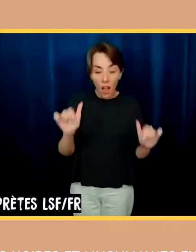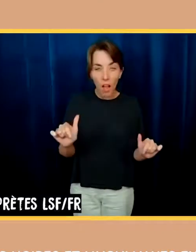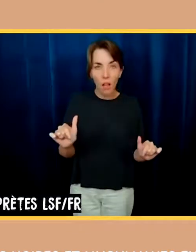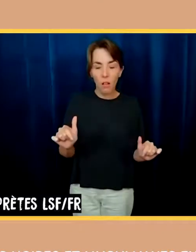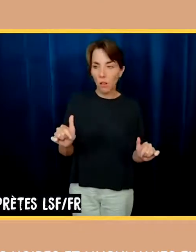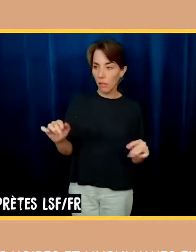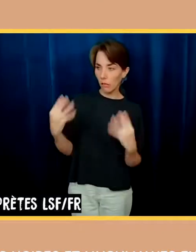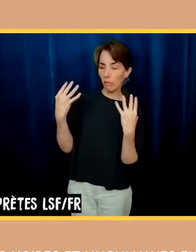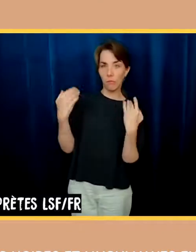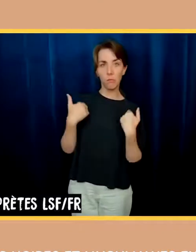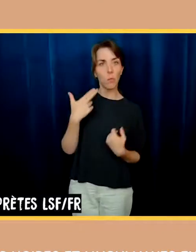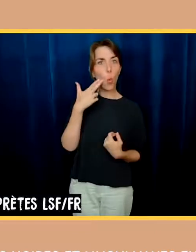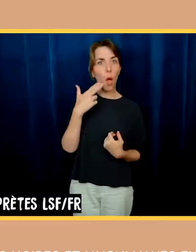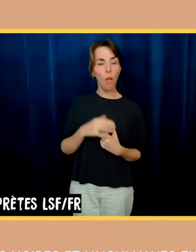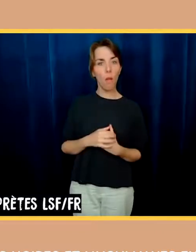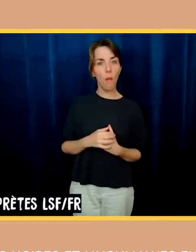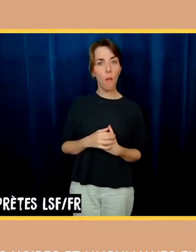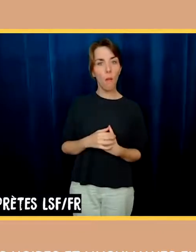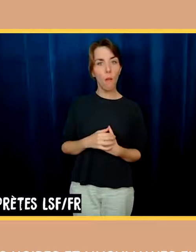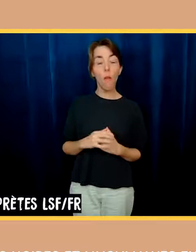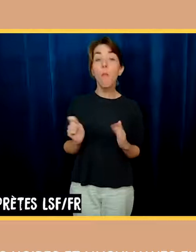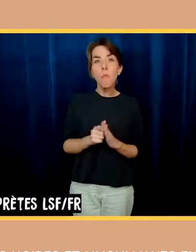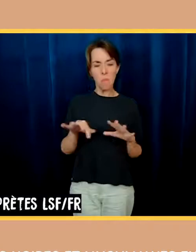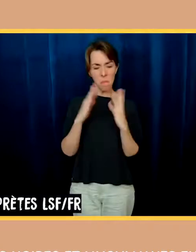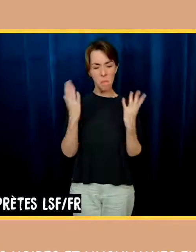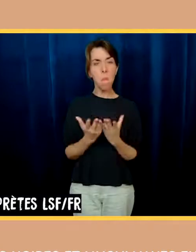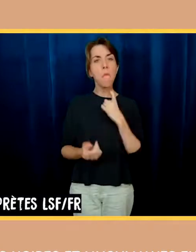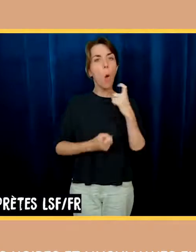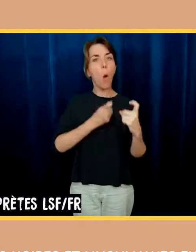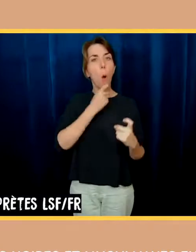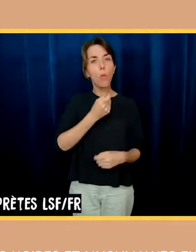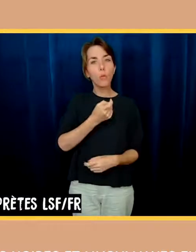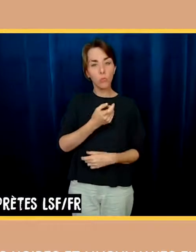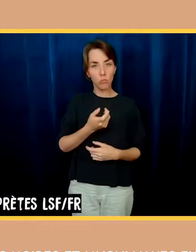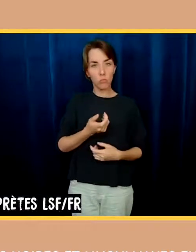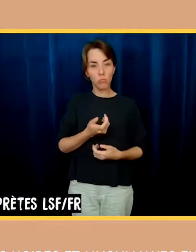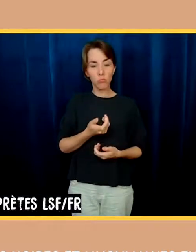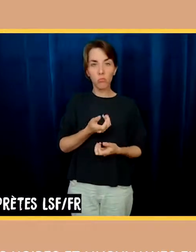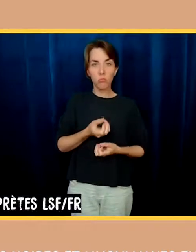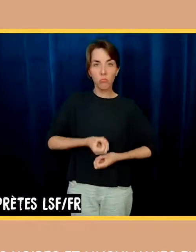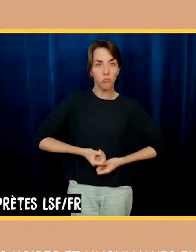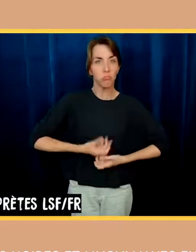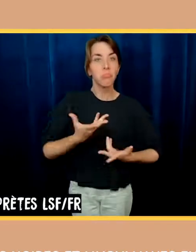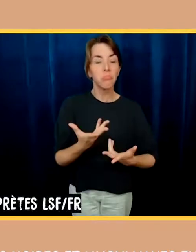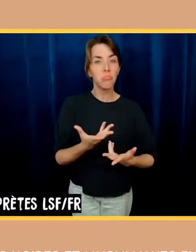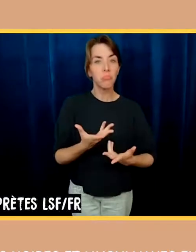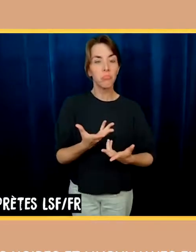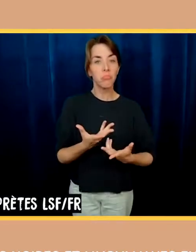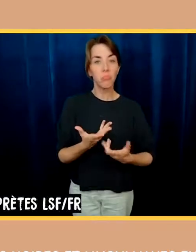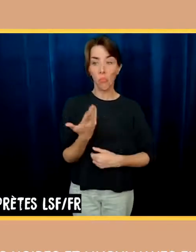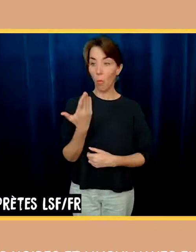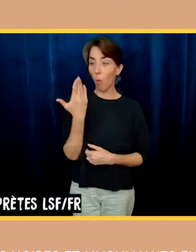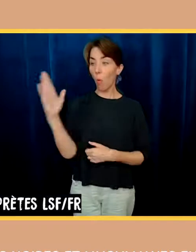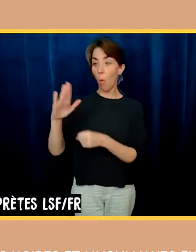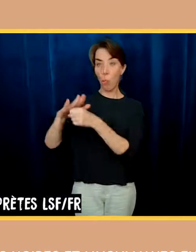problème. Quand ces violences, elles sont dénoncées, elles sont déniées au même titre que d'autres oppressions